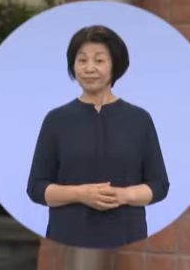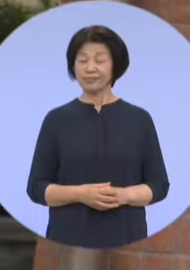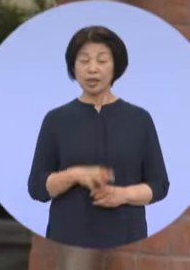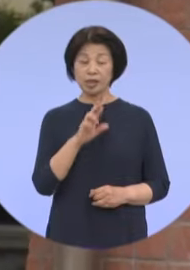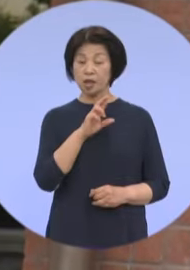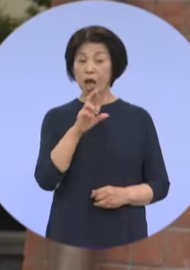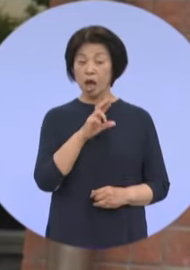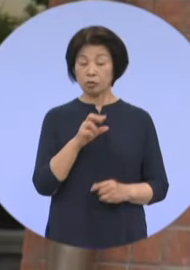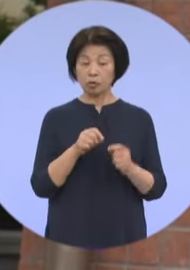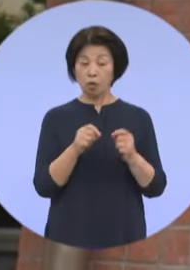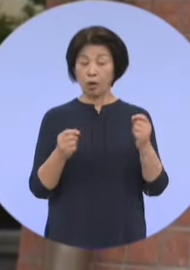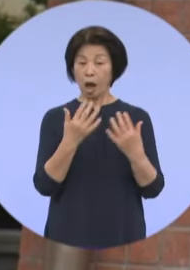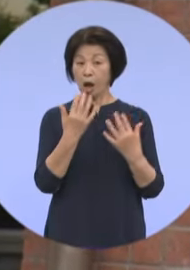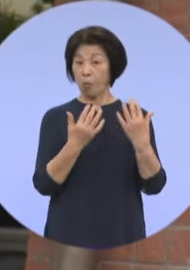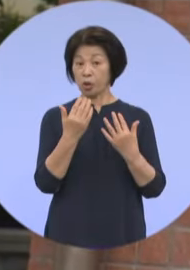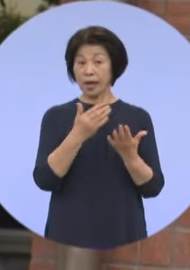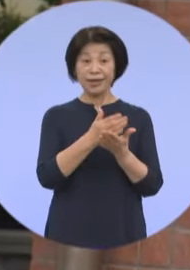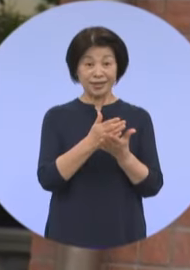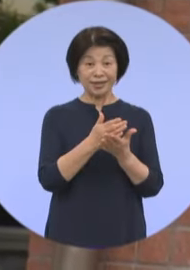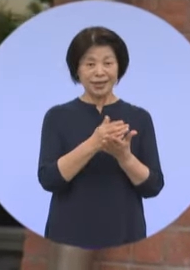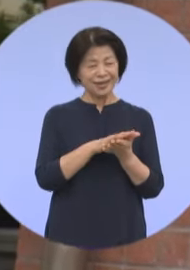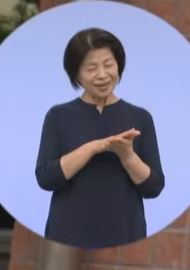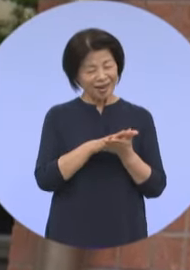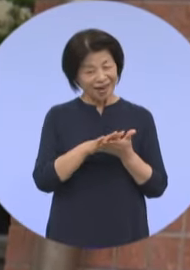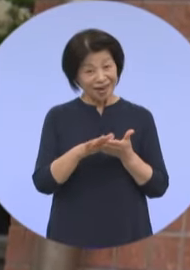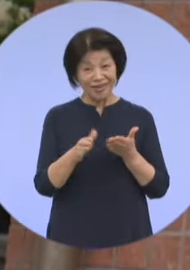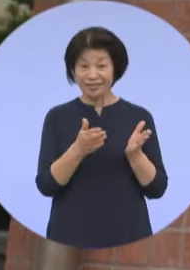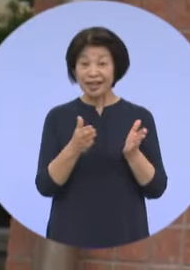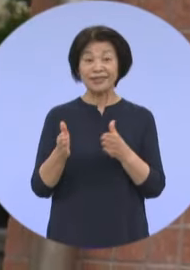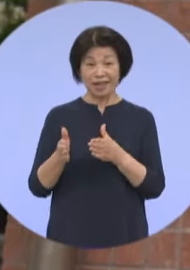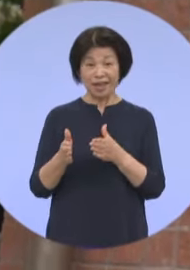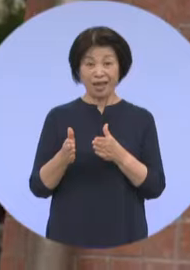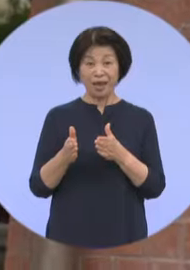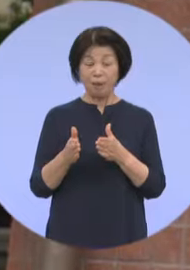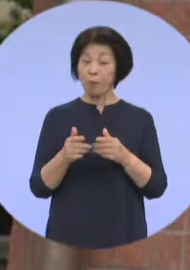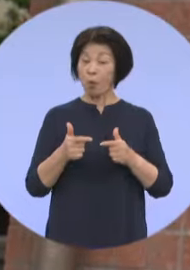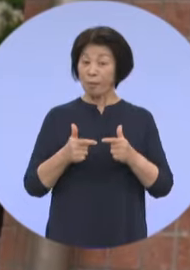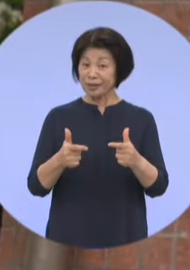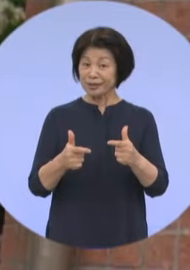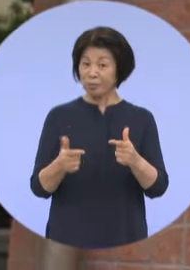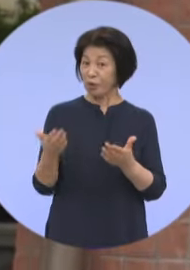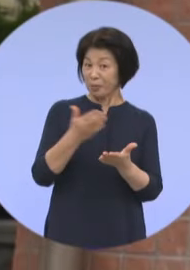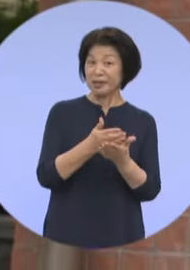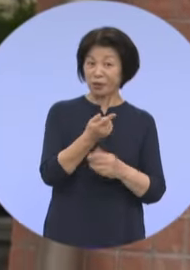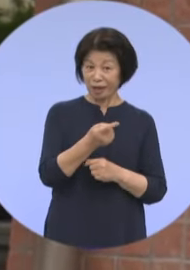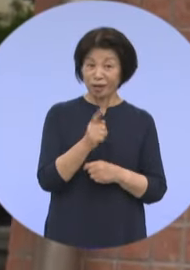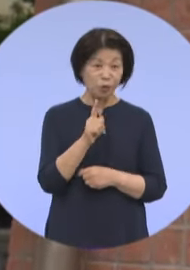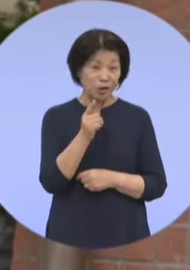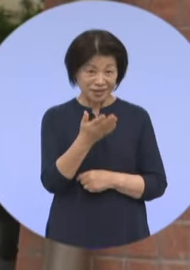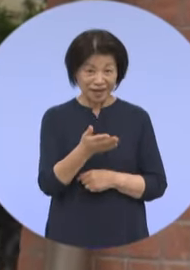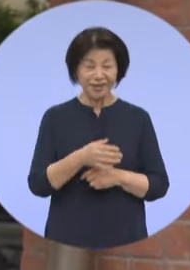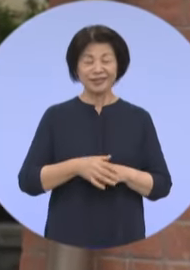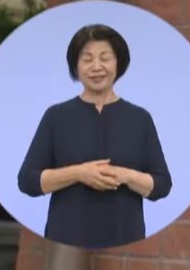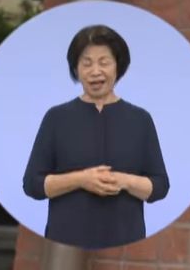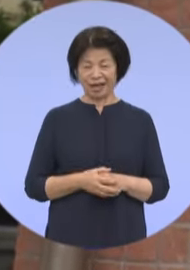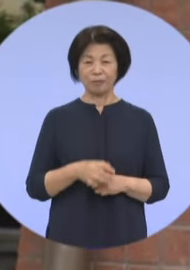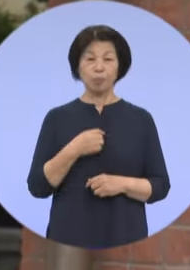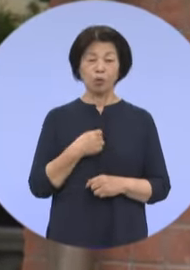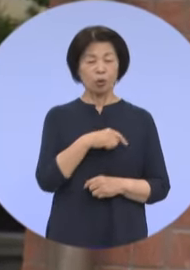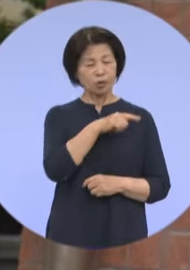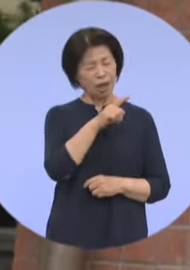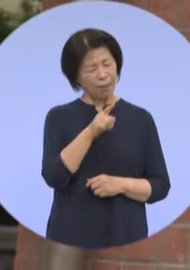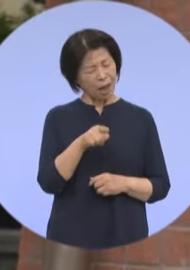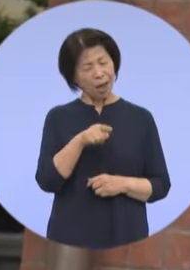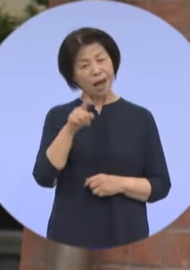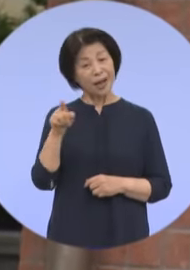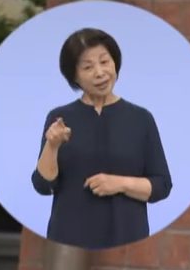JR 長森駅が整備されてバス停も増えましたけど、どんな印象ですか？ 僕はたまに遊